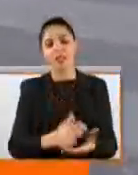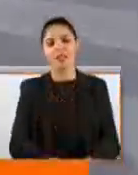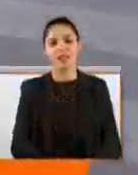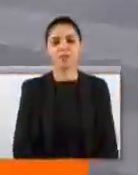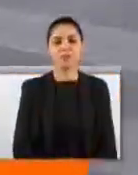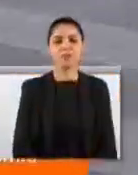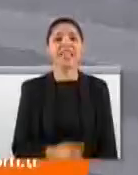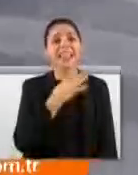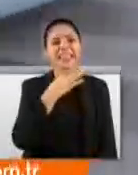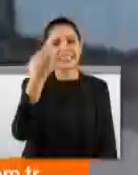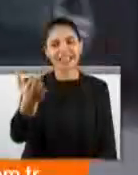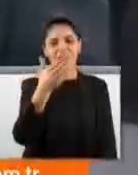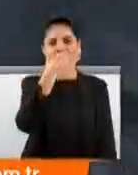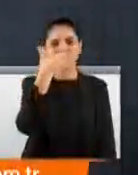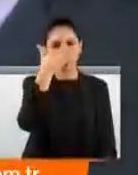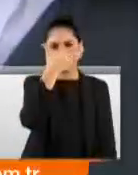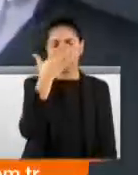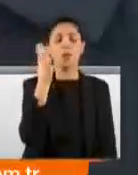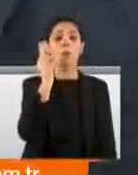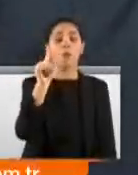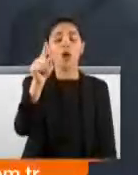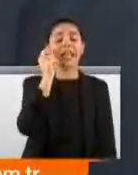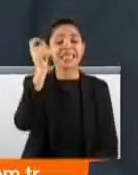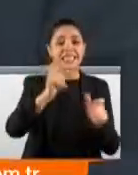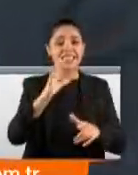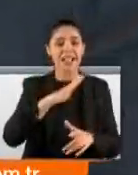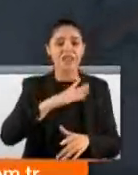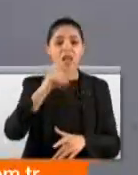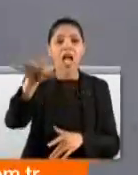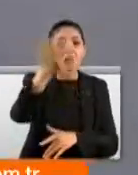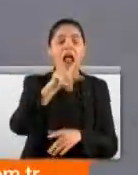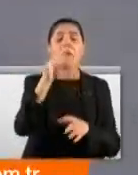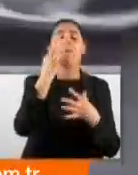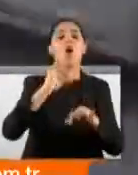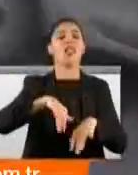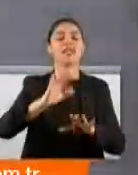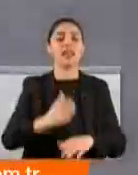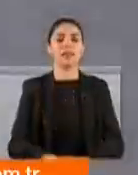Böyle teşekkür ediyoruz. Gerçekten böyle insanlar da var. İşte herkes ama böyle değil.